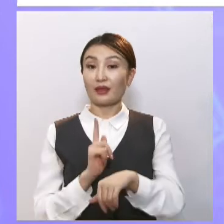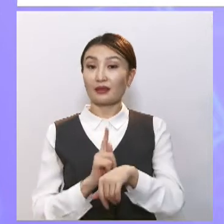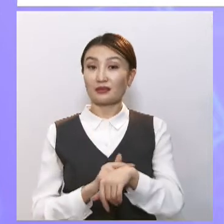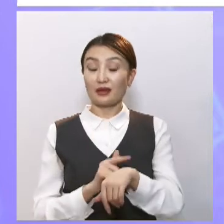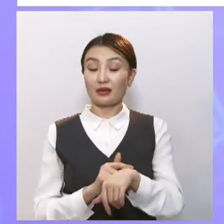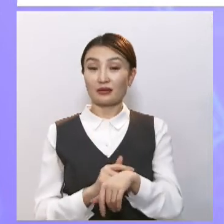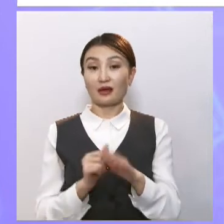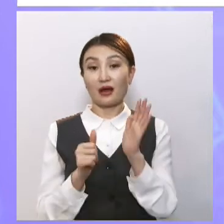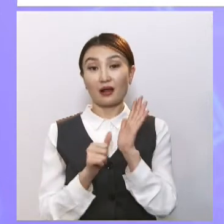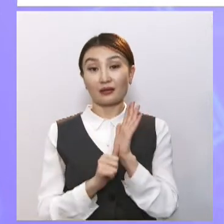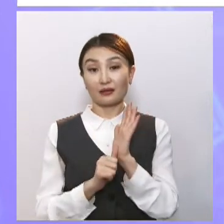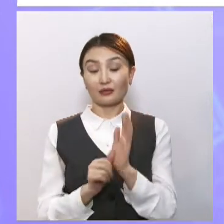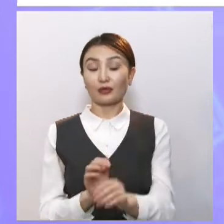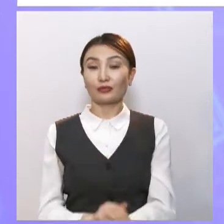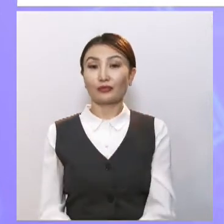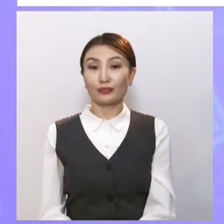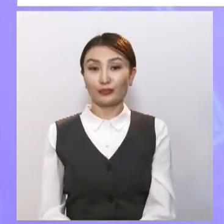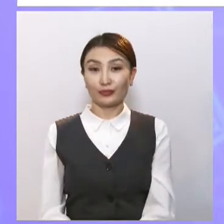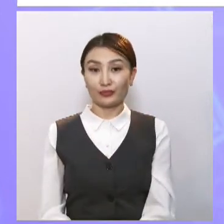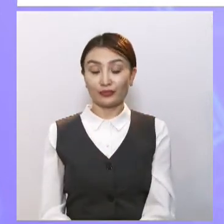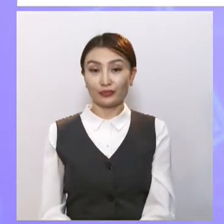Саат 6 болду.